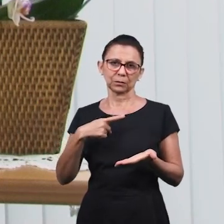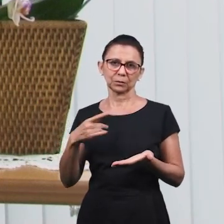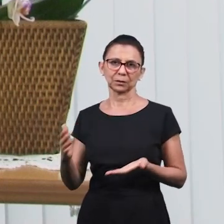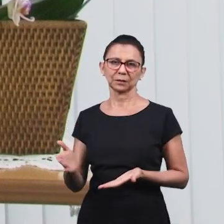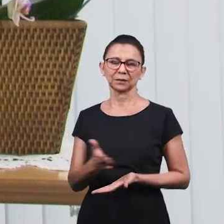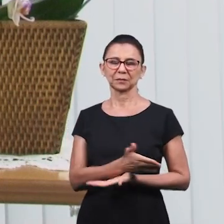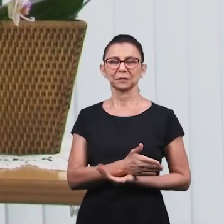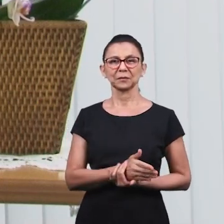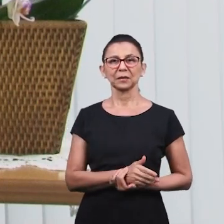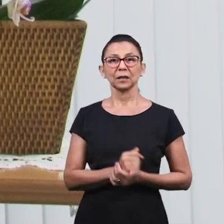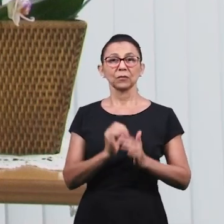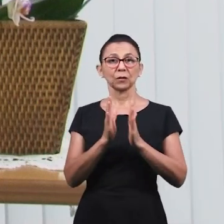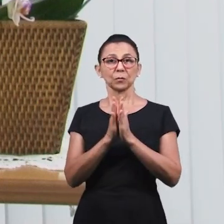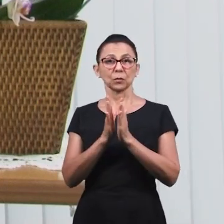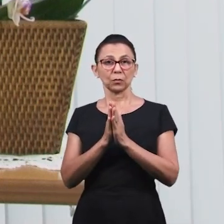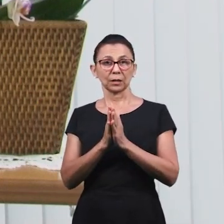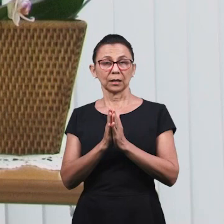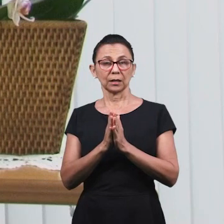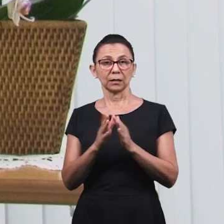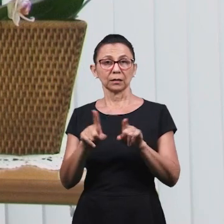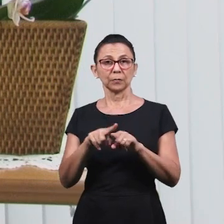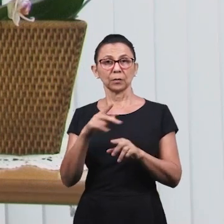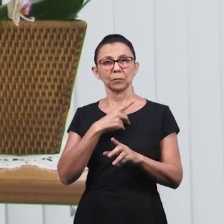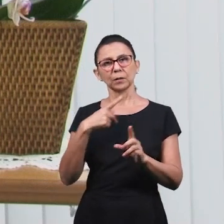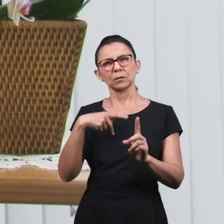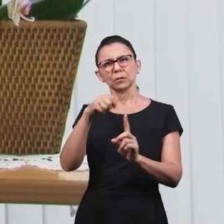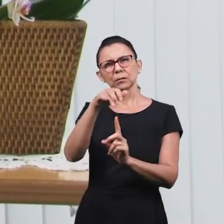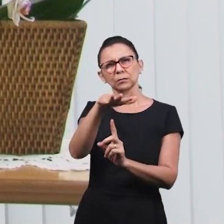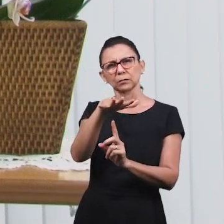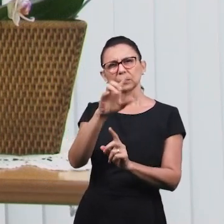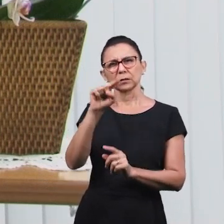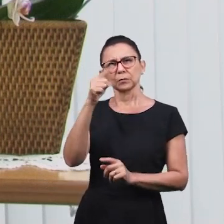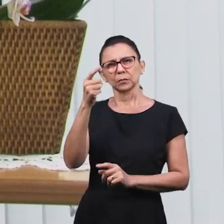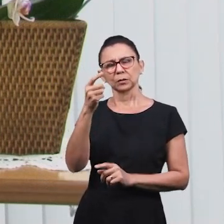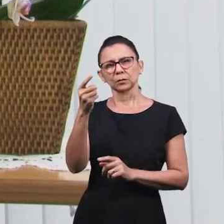corps. Nous allons prier.